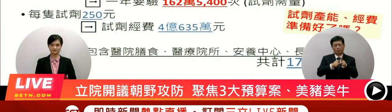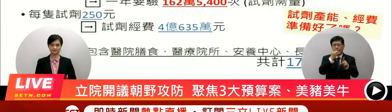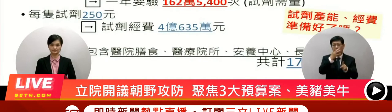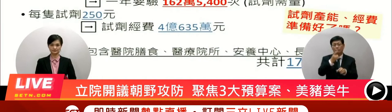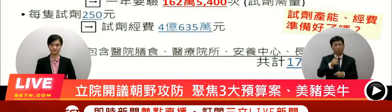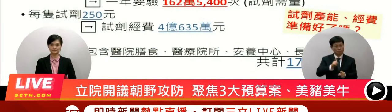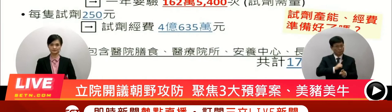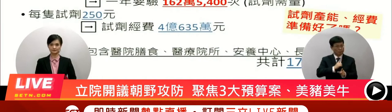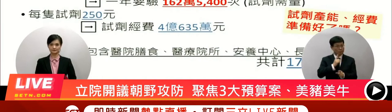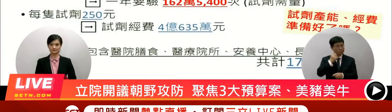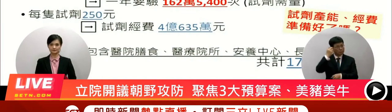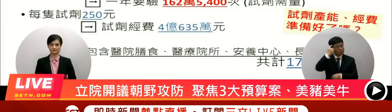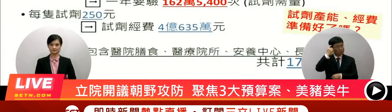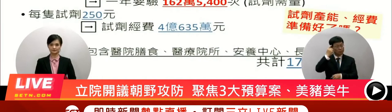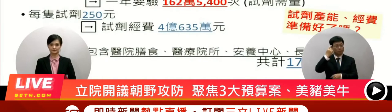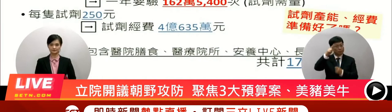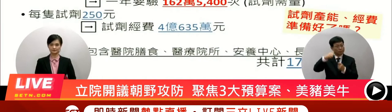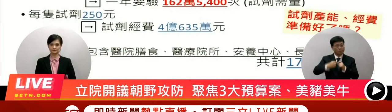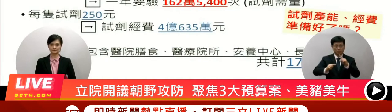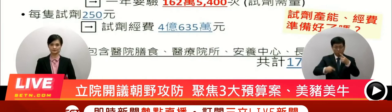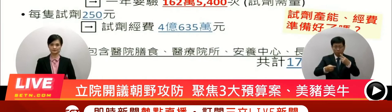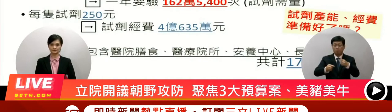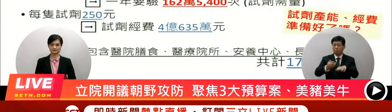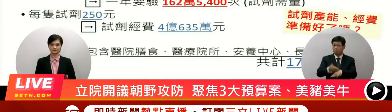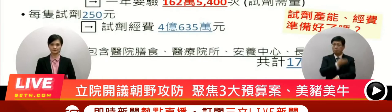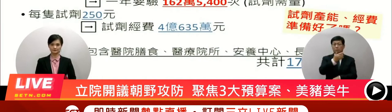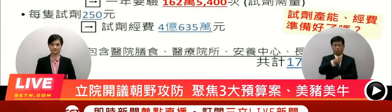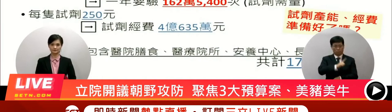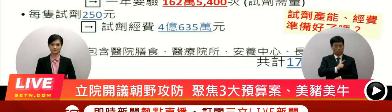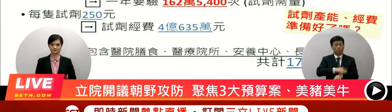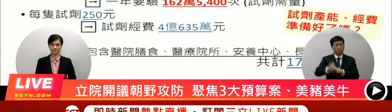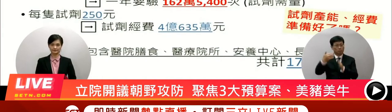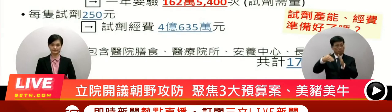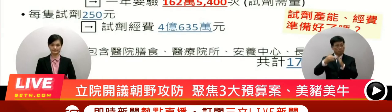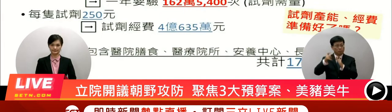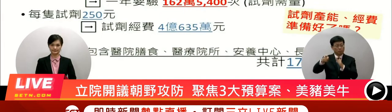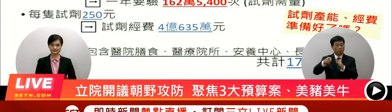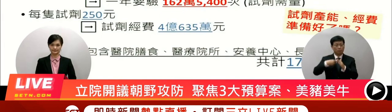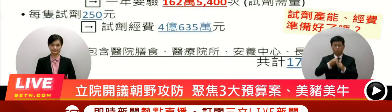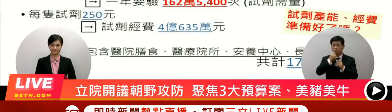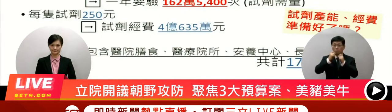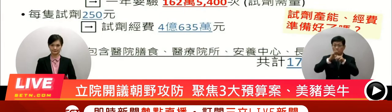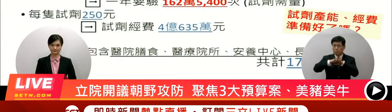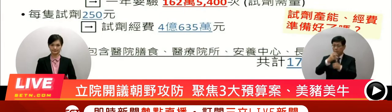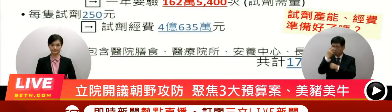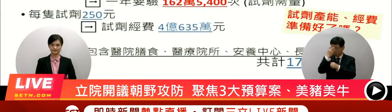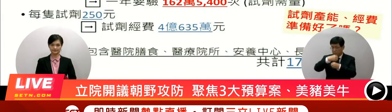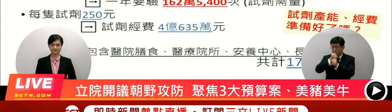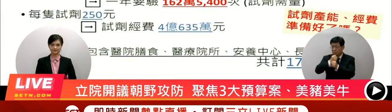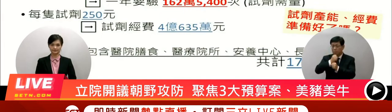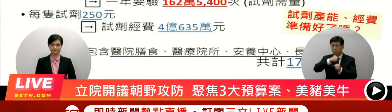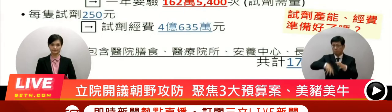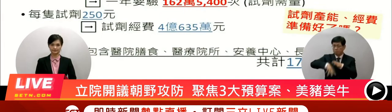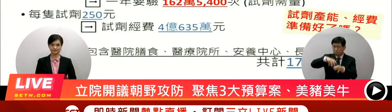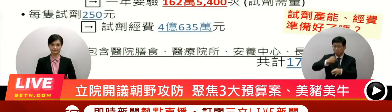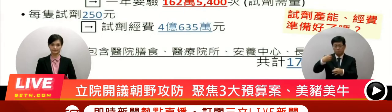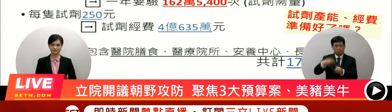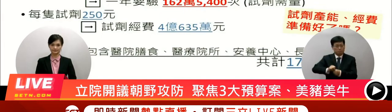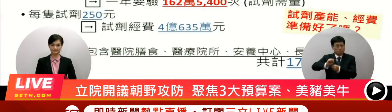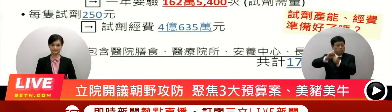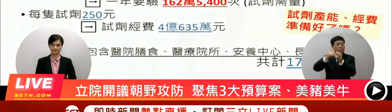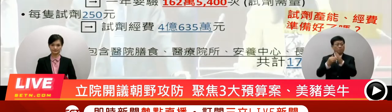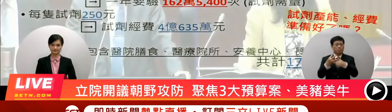您觉得未来在明年1月1号开始，您会把学校校园的食安的检验抽查稽查会提升到